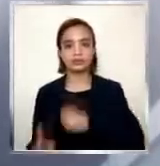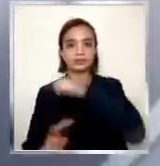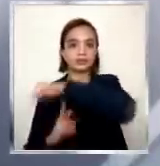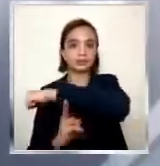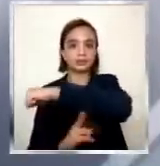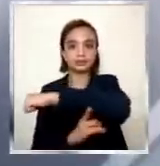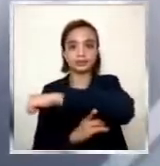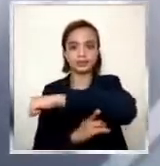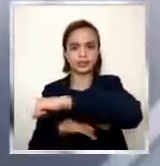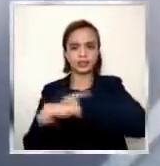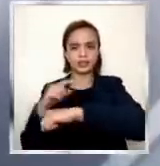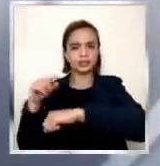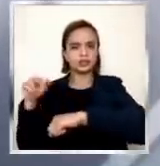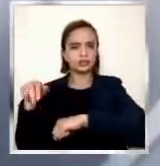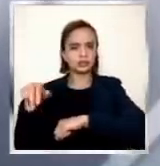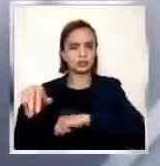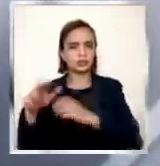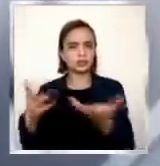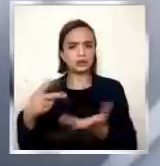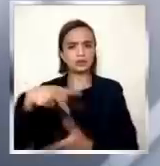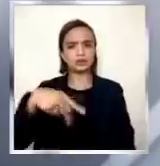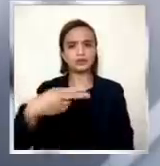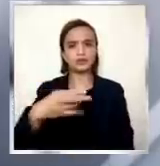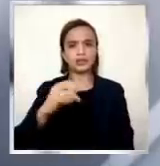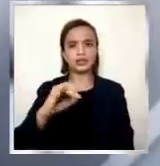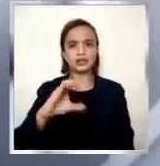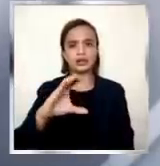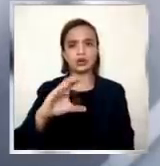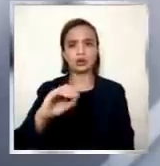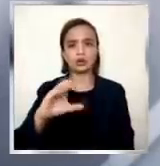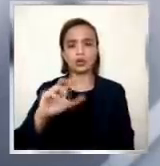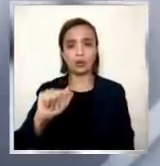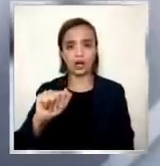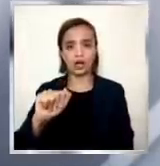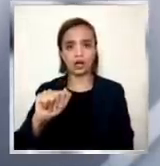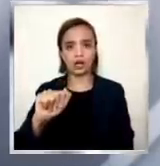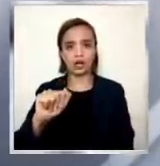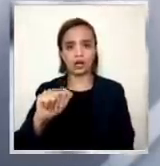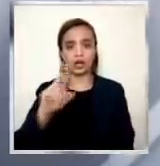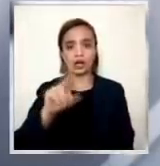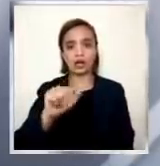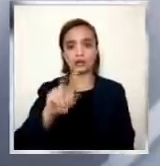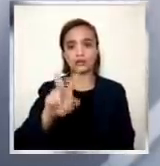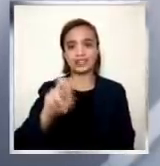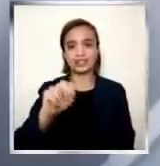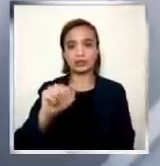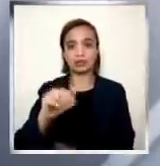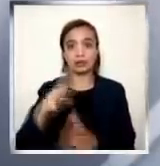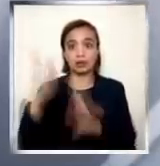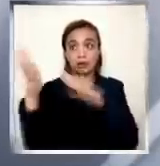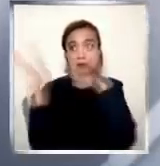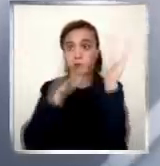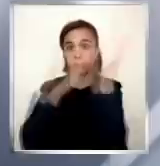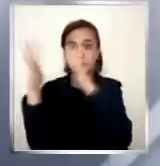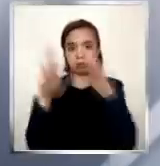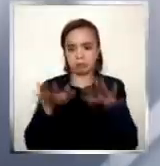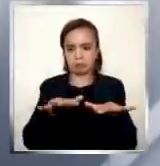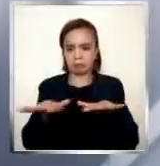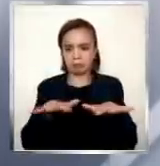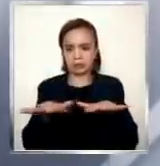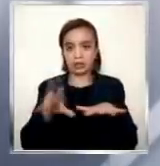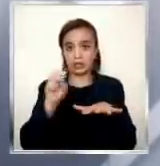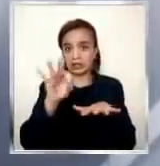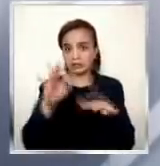Avenue. Ang isang footbridge kasi doon, umuugaraw tuwing malakas ang hangin at may dumaraang malalaking